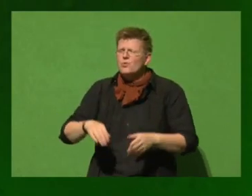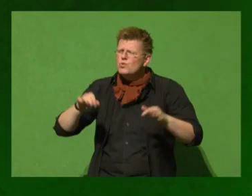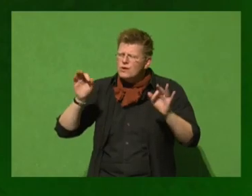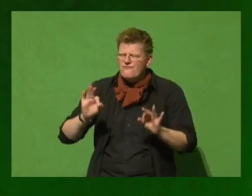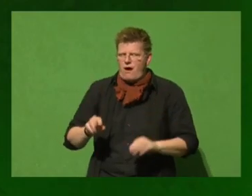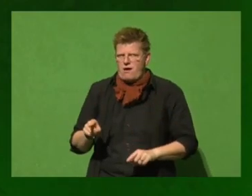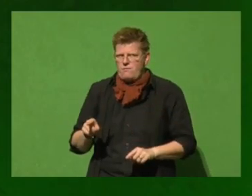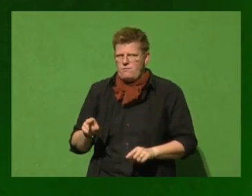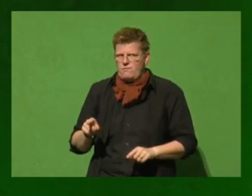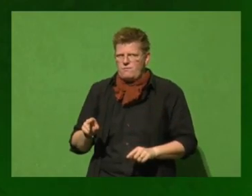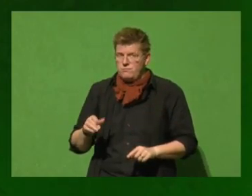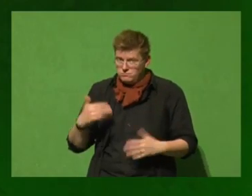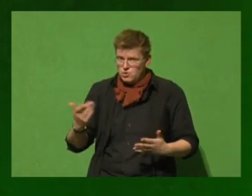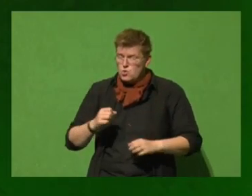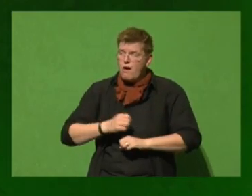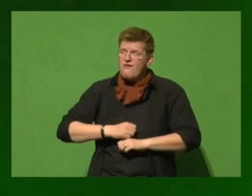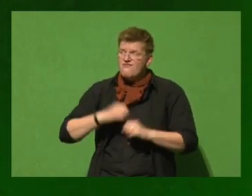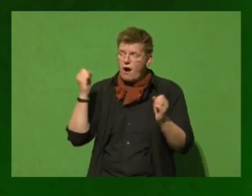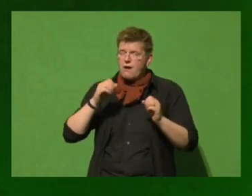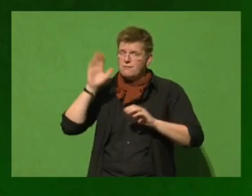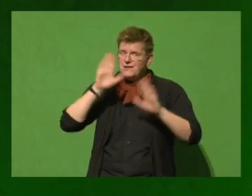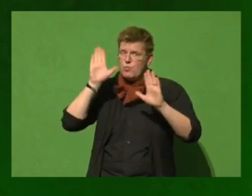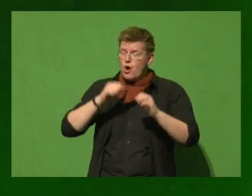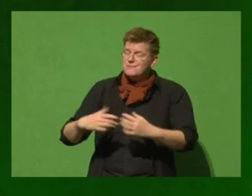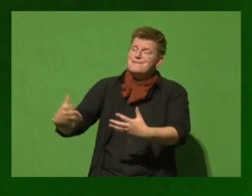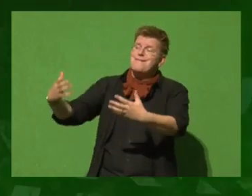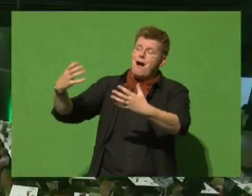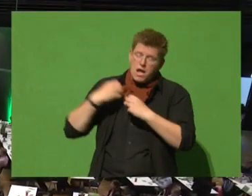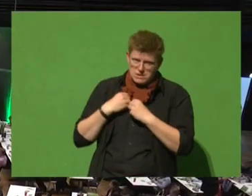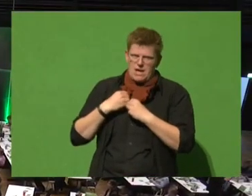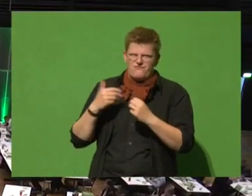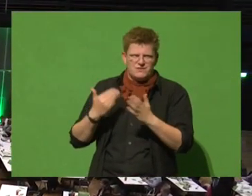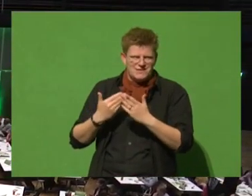auf unsere freiheitliche Demokratie. Vielen Dank.